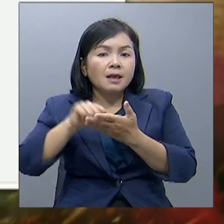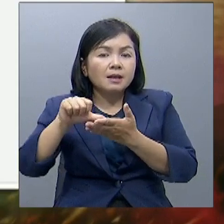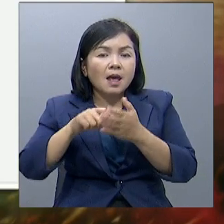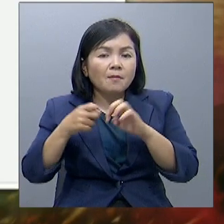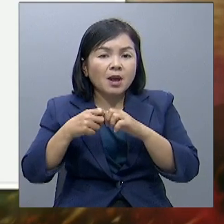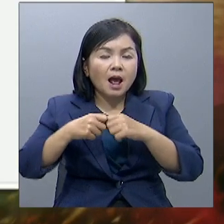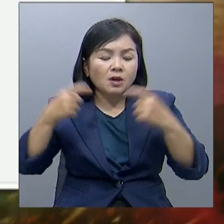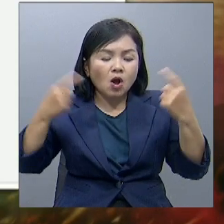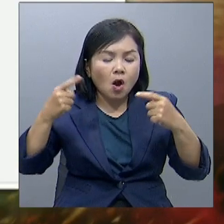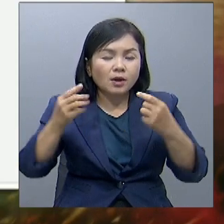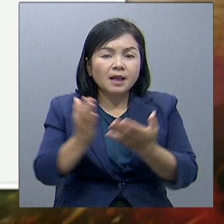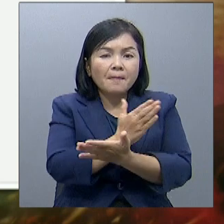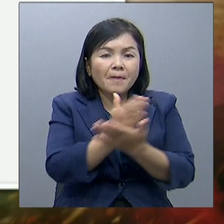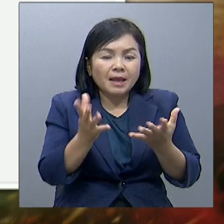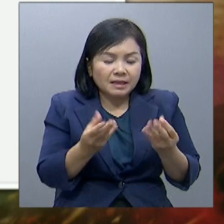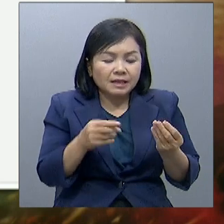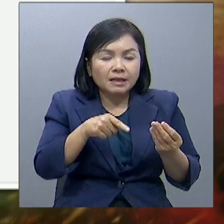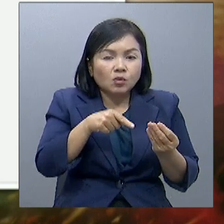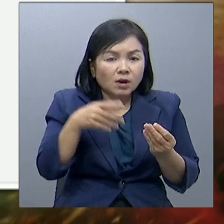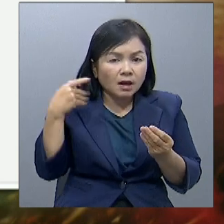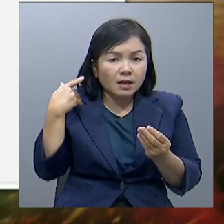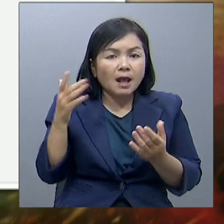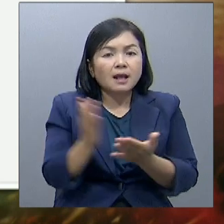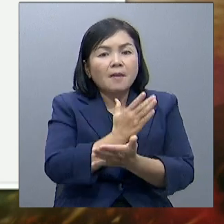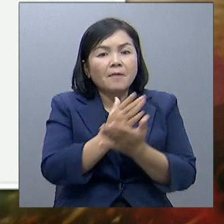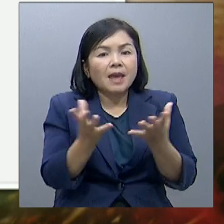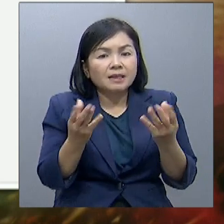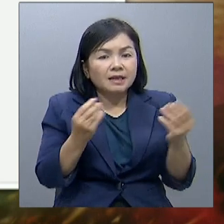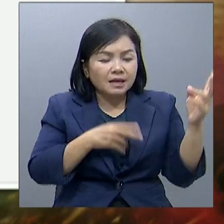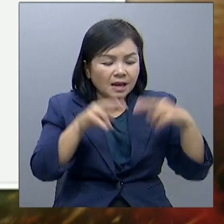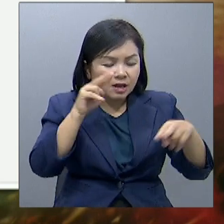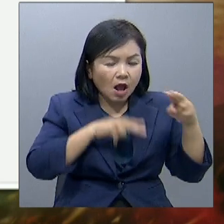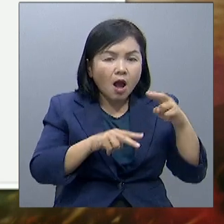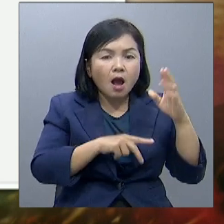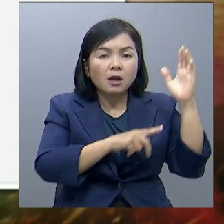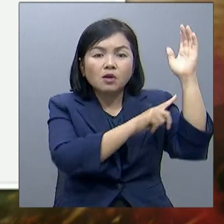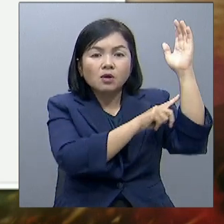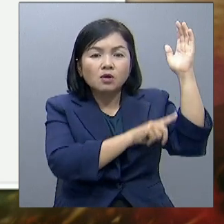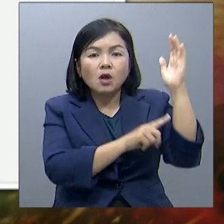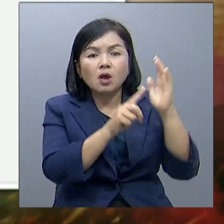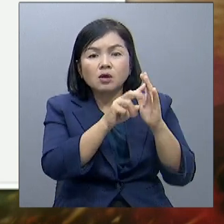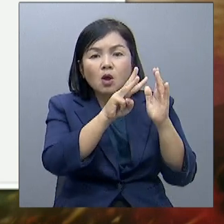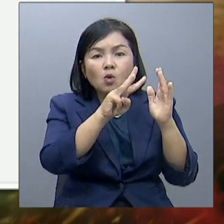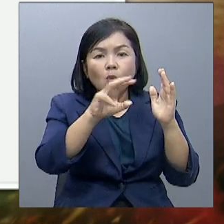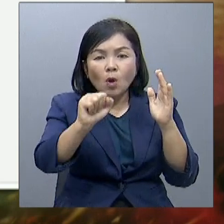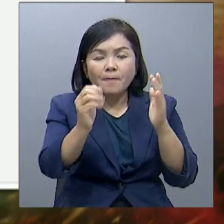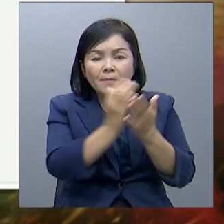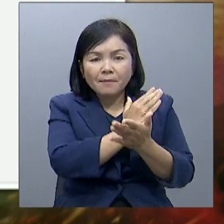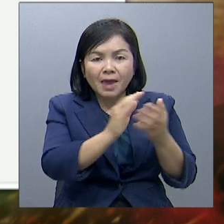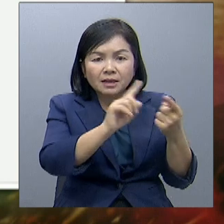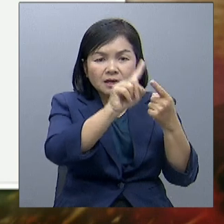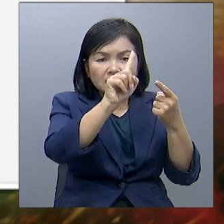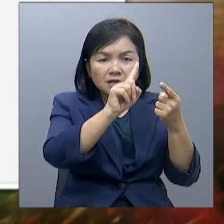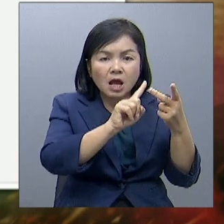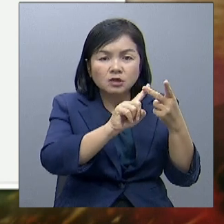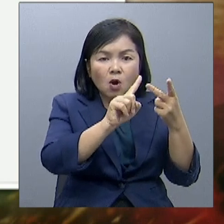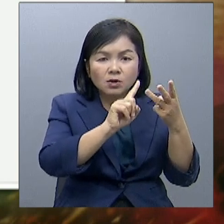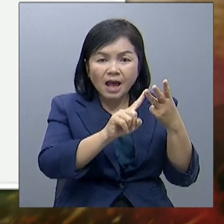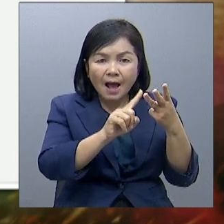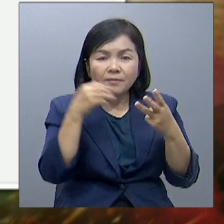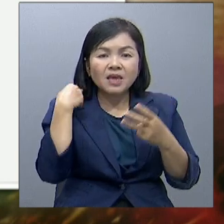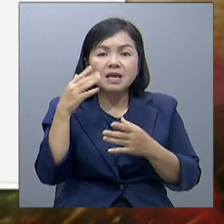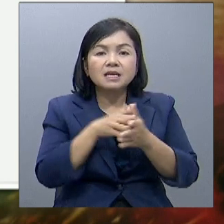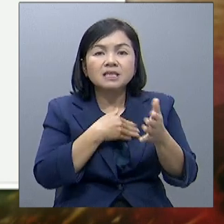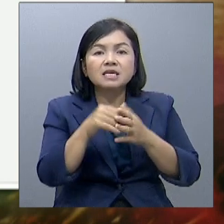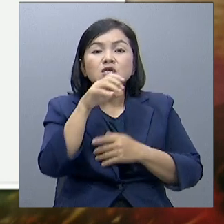ระหว่างกันและหนึ่งในนั้นก็คือการแบ่งพื้นที่การปกครองใน Westแบงคเป็น 3ส่วนค่ะส่วนแรกนะคะเรียกว่า area aสีส้ม